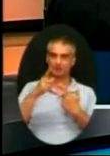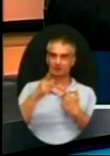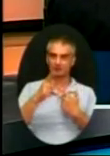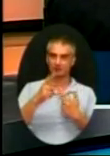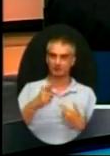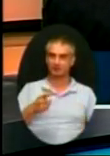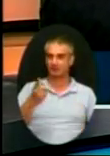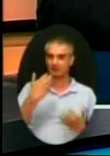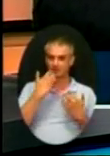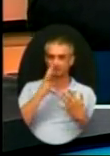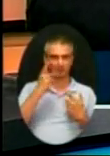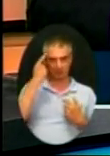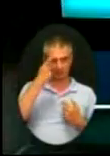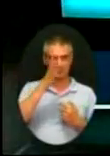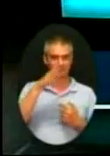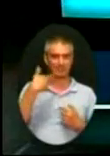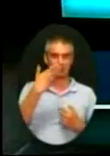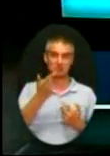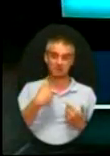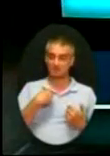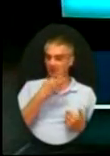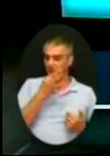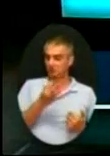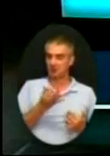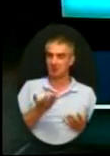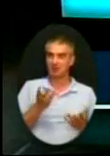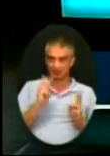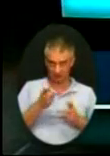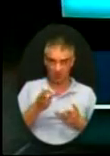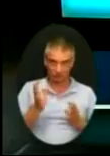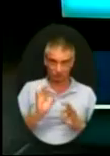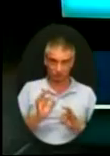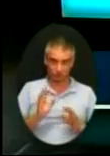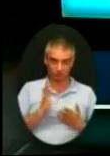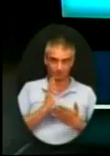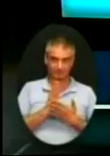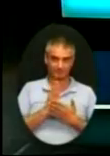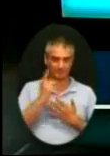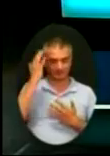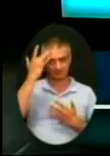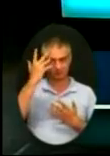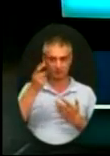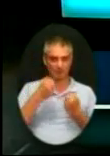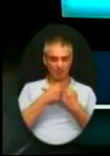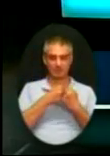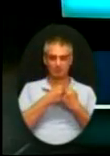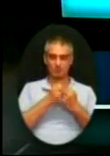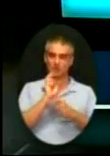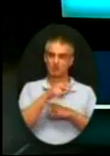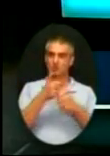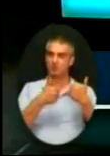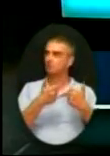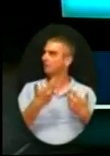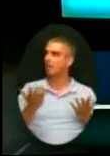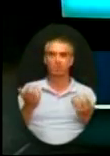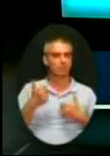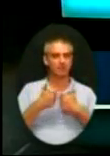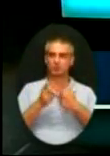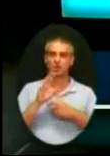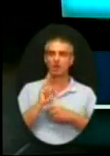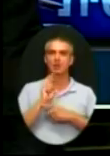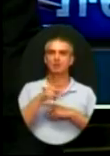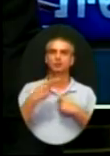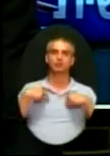שלה. אני עכשיו מסביר למה לדעתך היא צריכה להיות, ואני שואל, יש בכל זאת איזושהי מחשבה על התמודדות על התפקיד הזה. אין התמודדות על